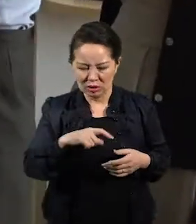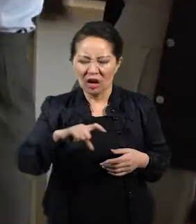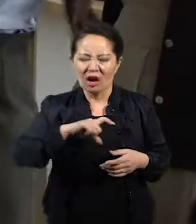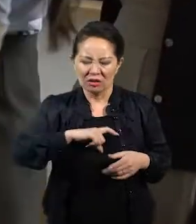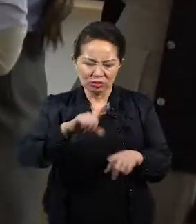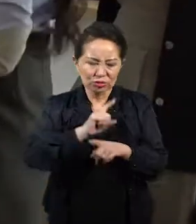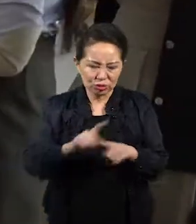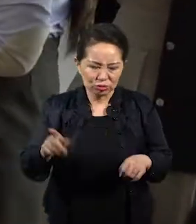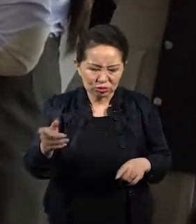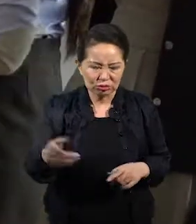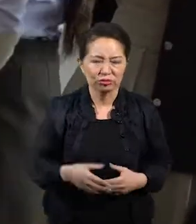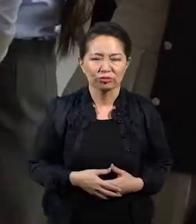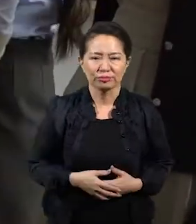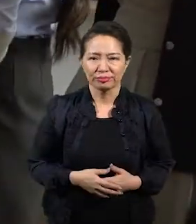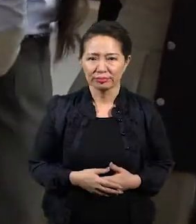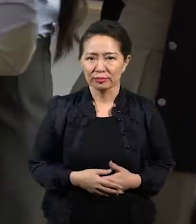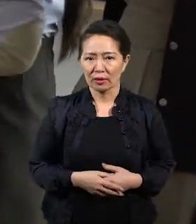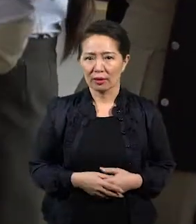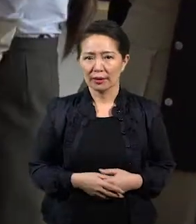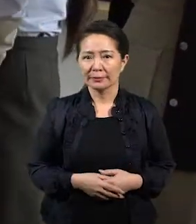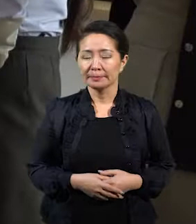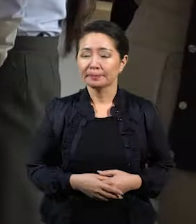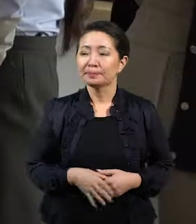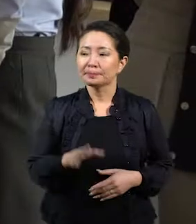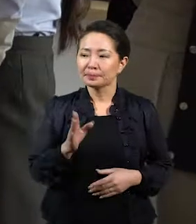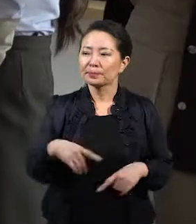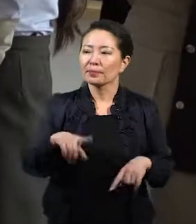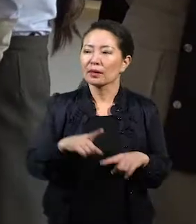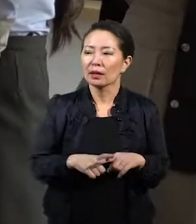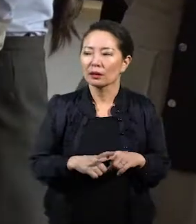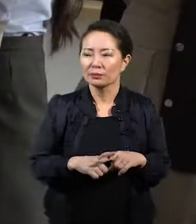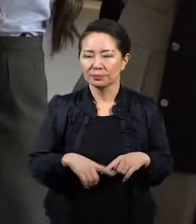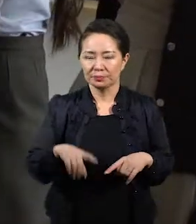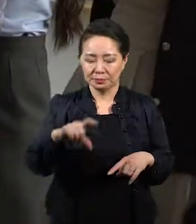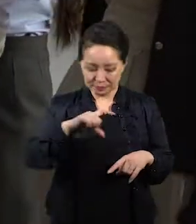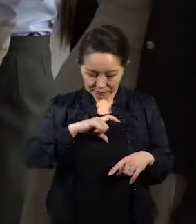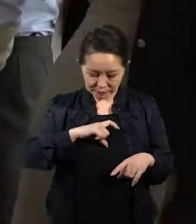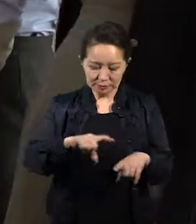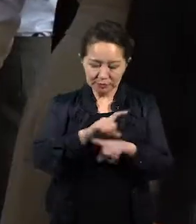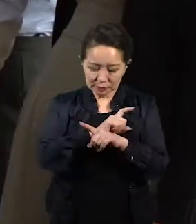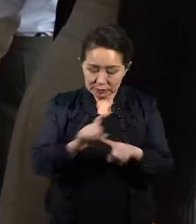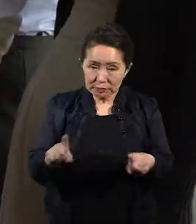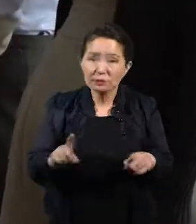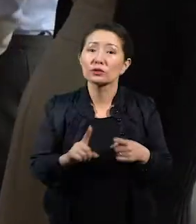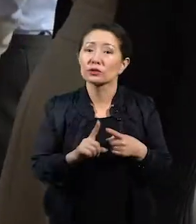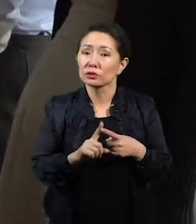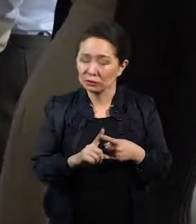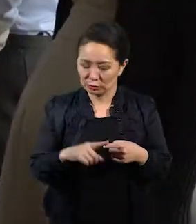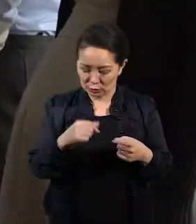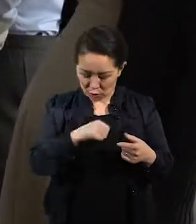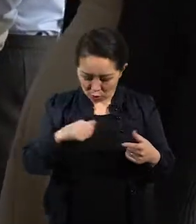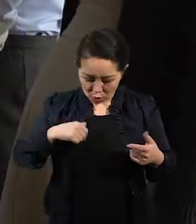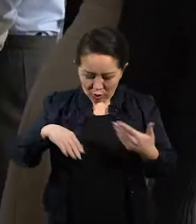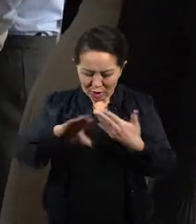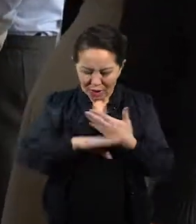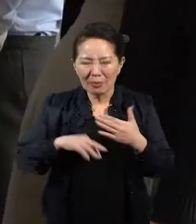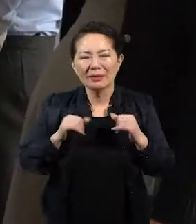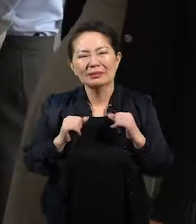зөрчиж байна гэж үзэж байна. Тэгээд энэ эрх зөрчиж байгаас хэрхэн өөрөө одоо хамгаалах вэ